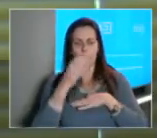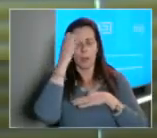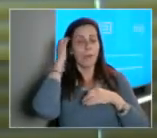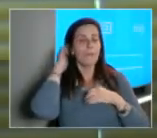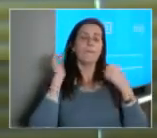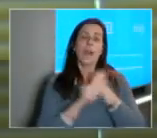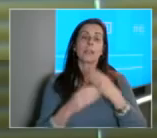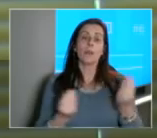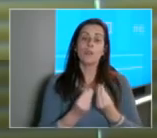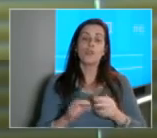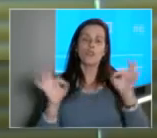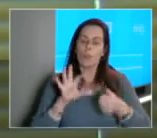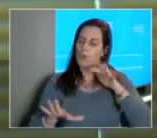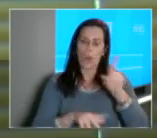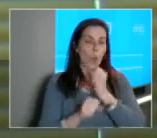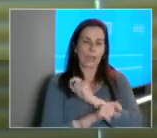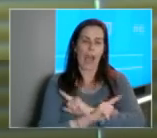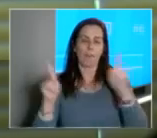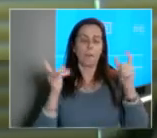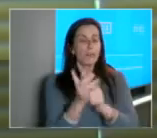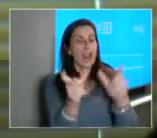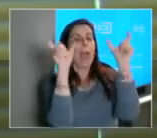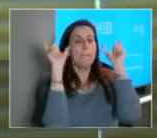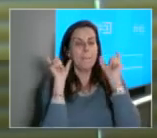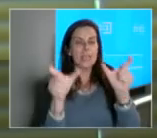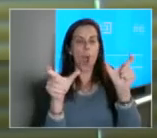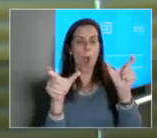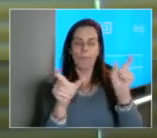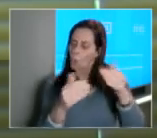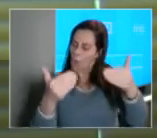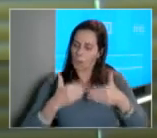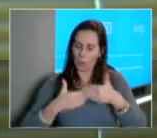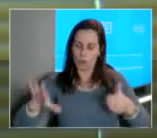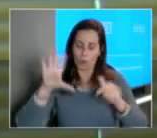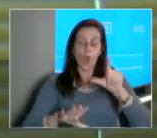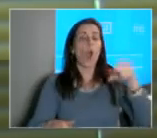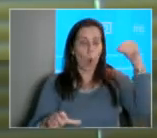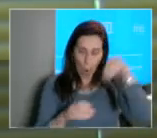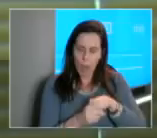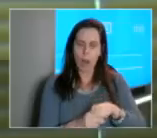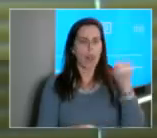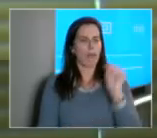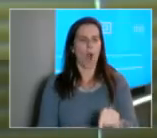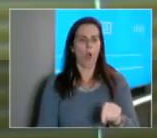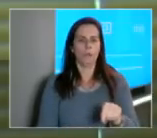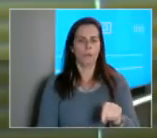ונקטתי צעדים ששום ראש ממשלה לא נקט כדי למנוע את הנסיגה הזאת לגבי 67, כולל התייצבות